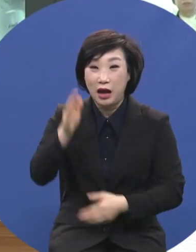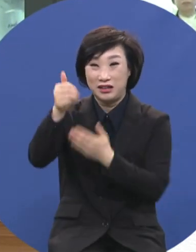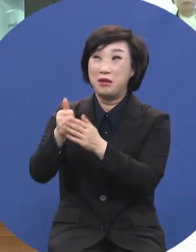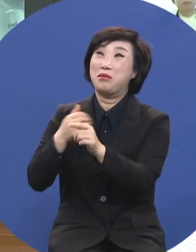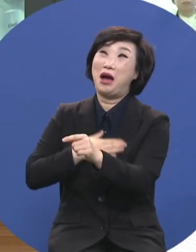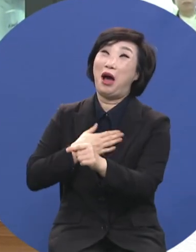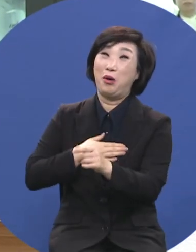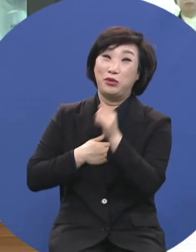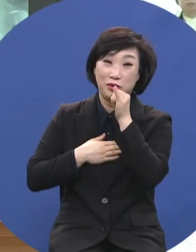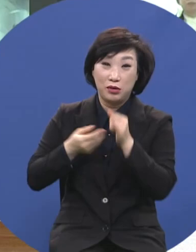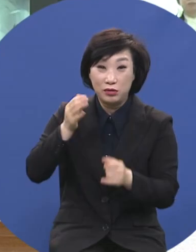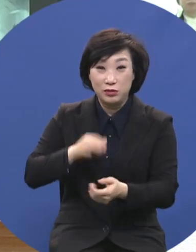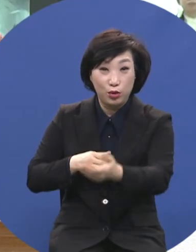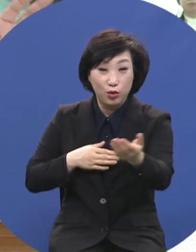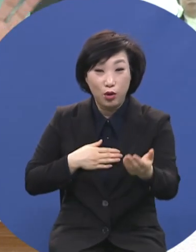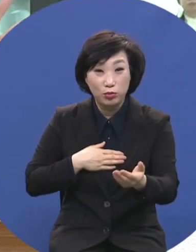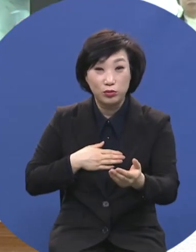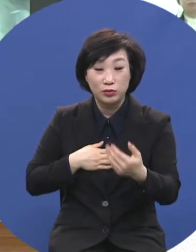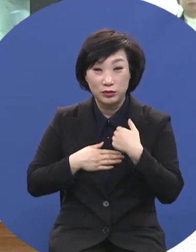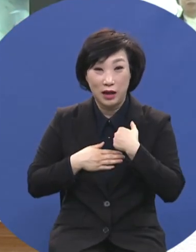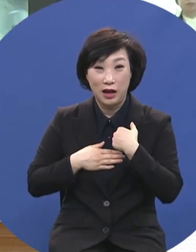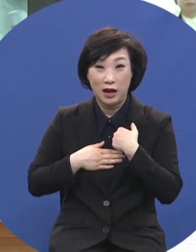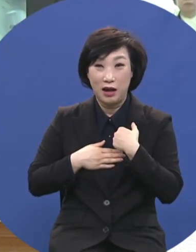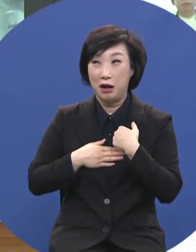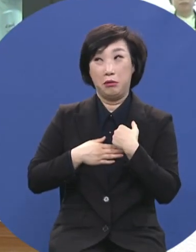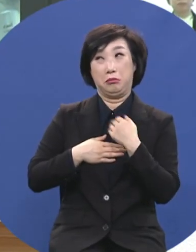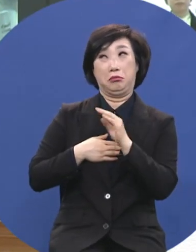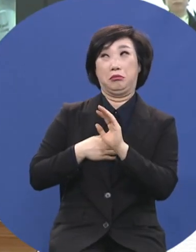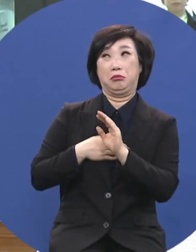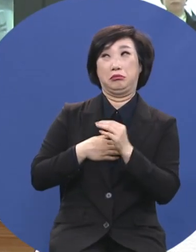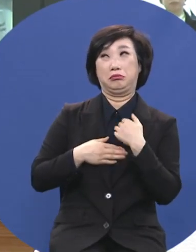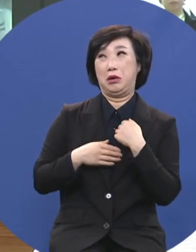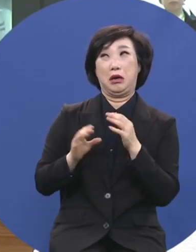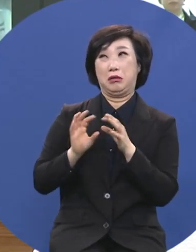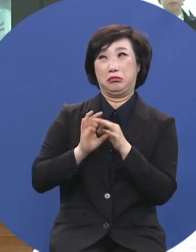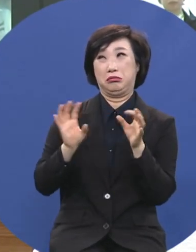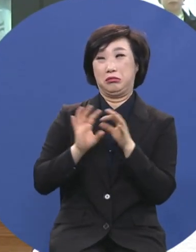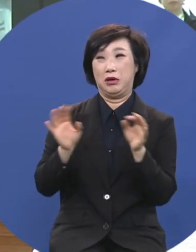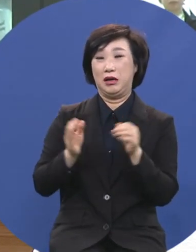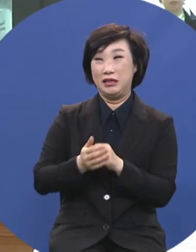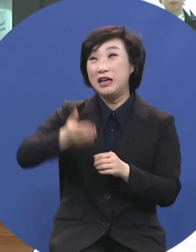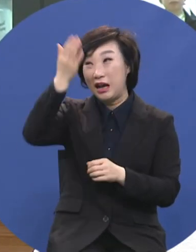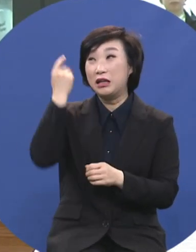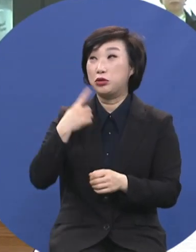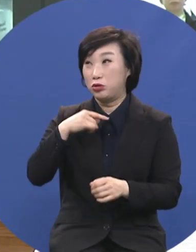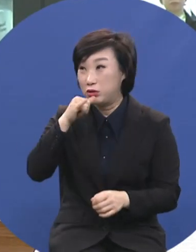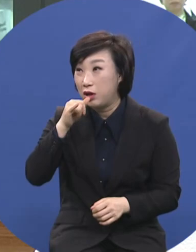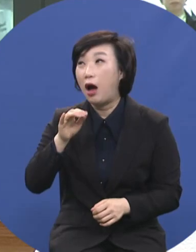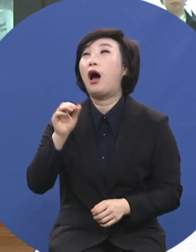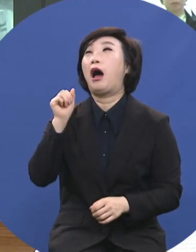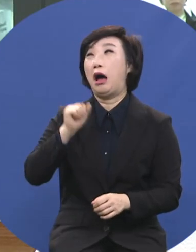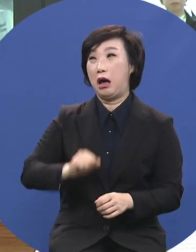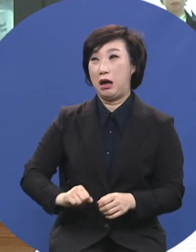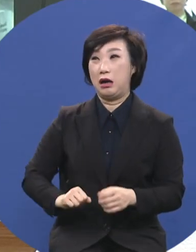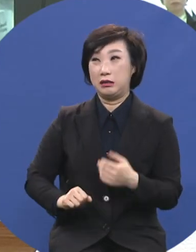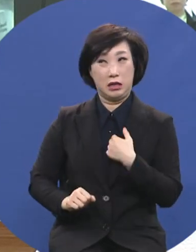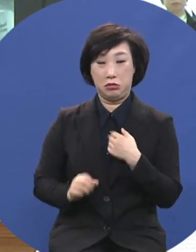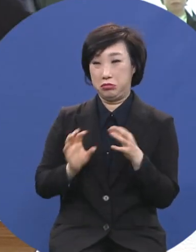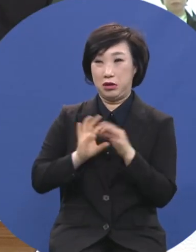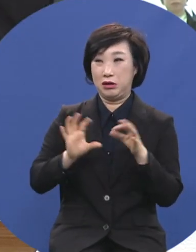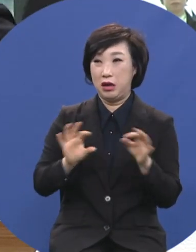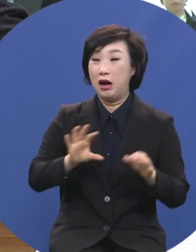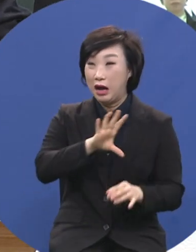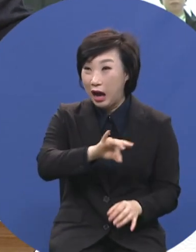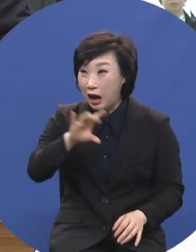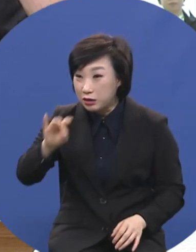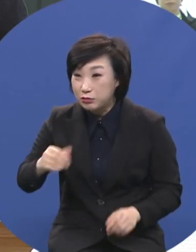분이시래. 그러면서도 나한테는 그런 분이 아니요. 옛날에 그런 분이었었어. 가끔